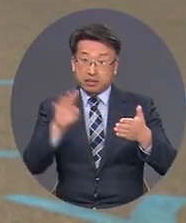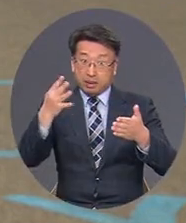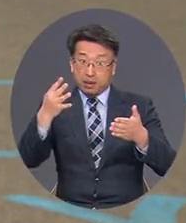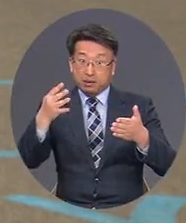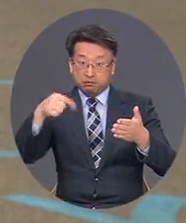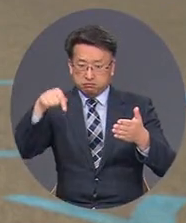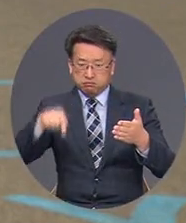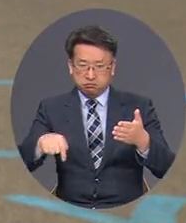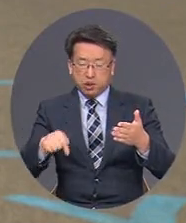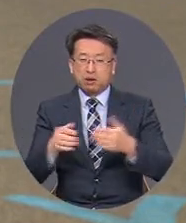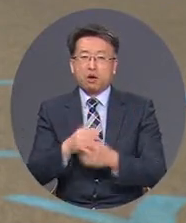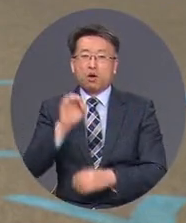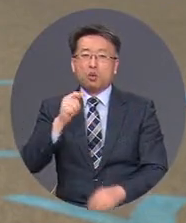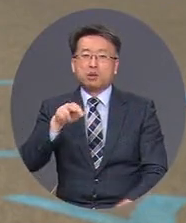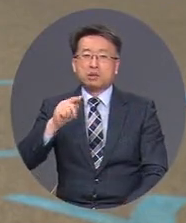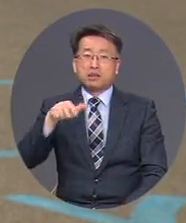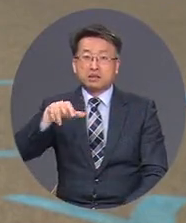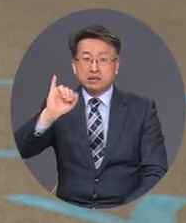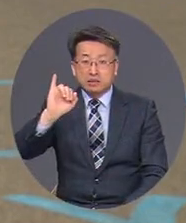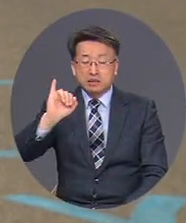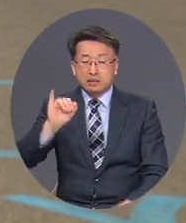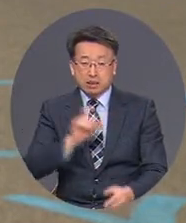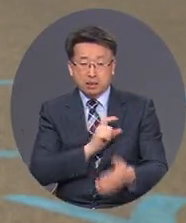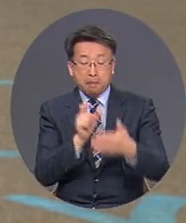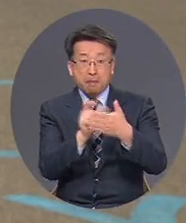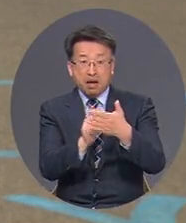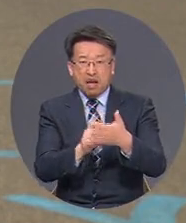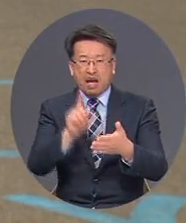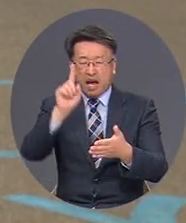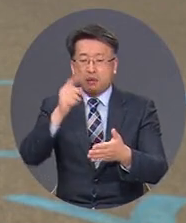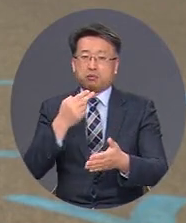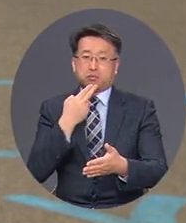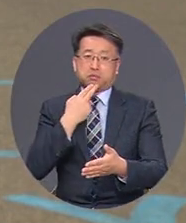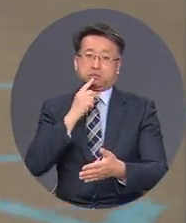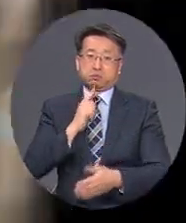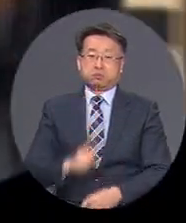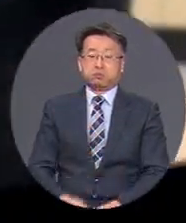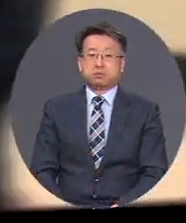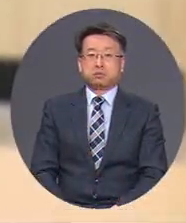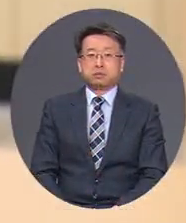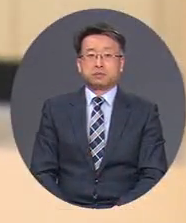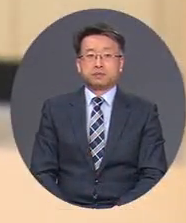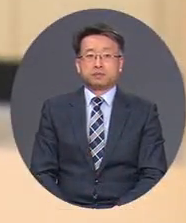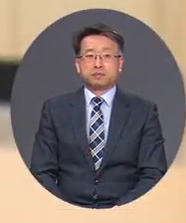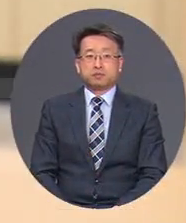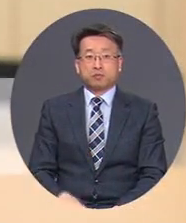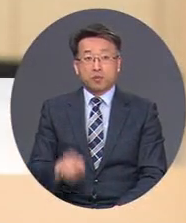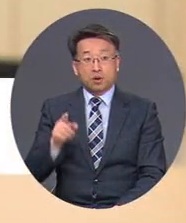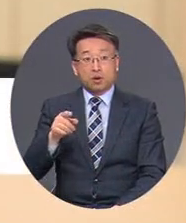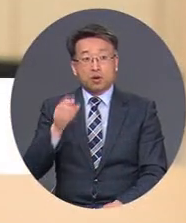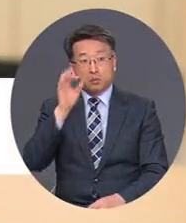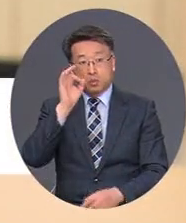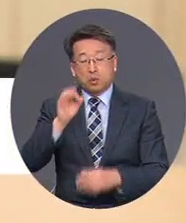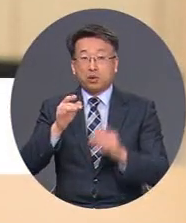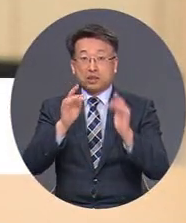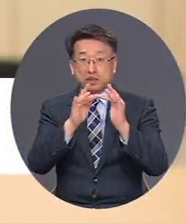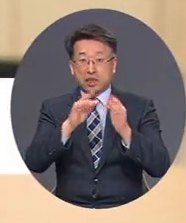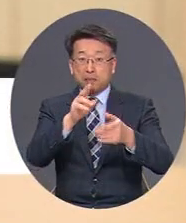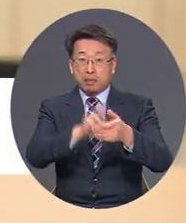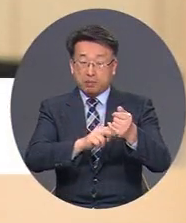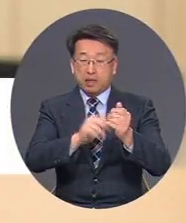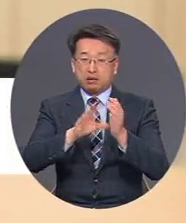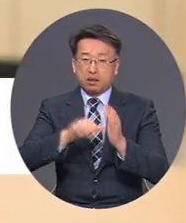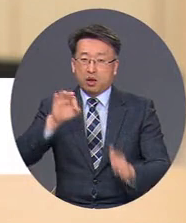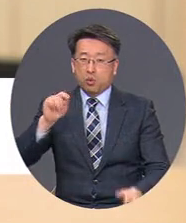가운데 원산지가 표시된 곳은 단 한 곳도 없었던 것으로 드러났습니다. 통신 판매를 함에 있어서 원산지